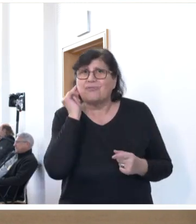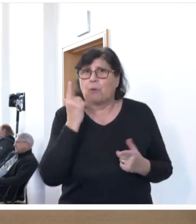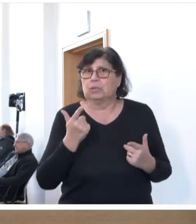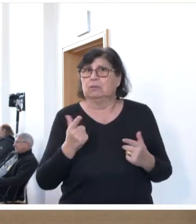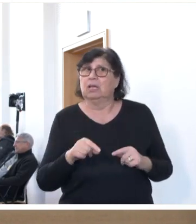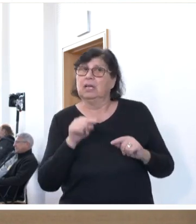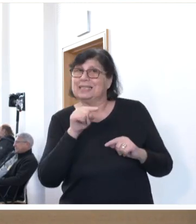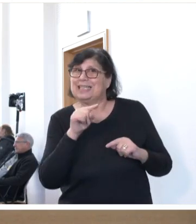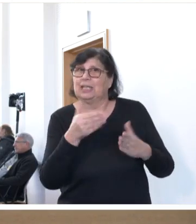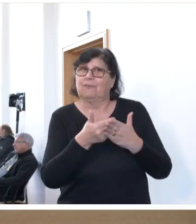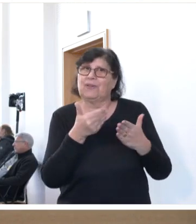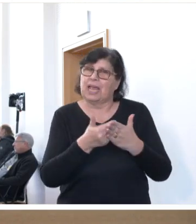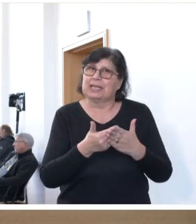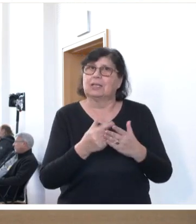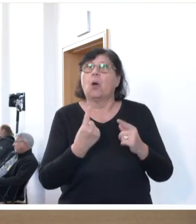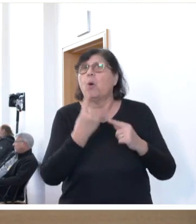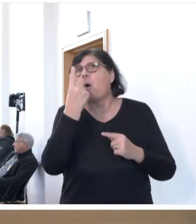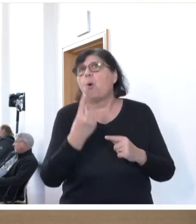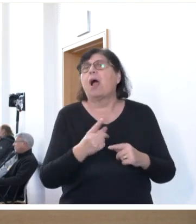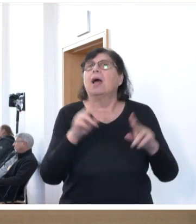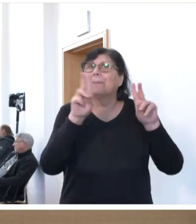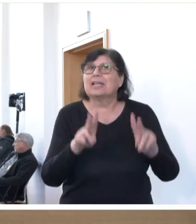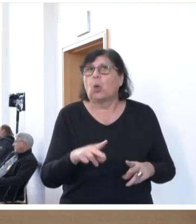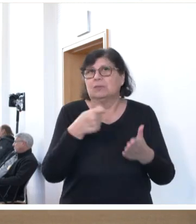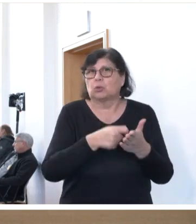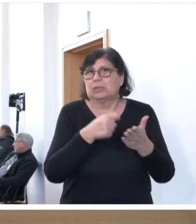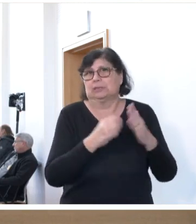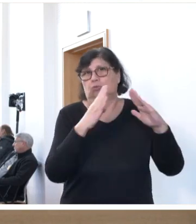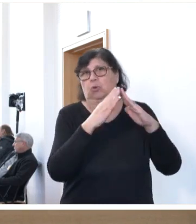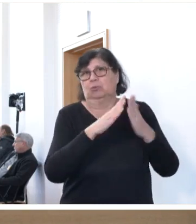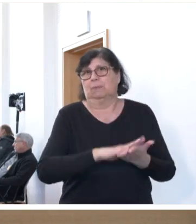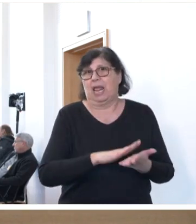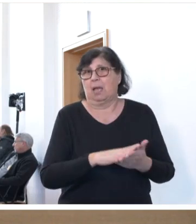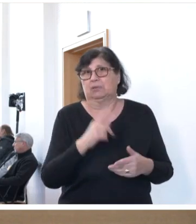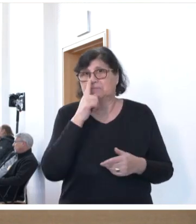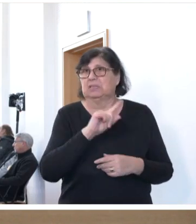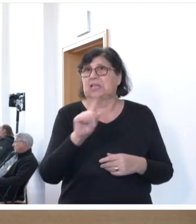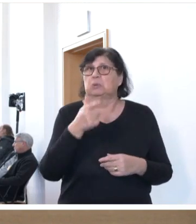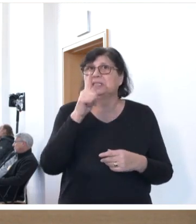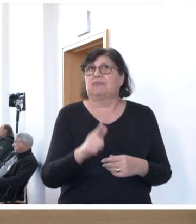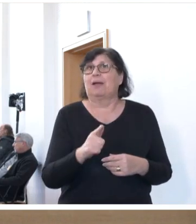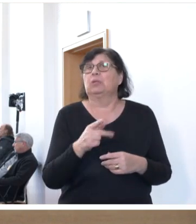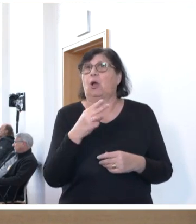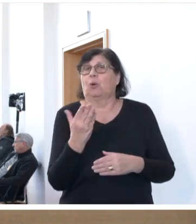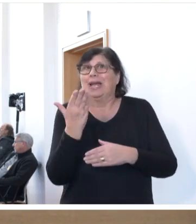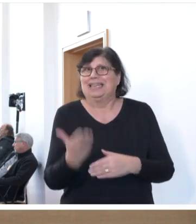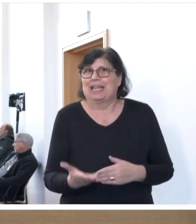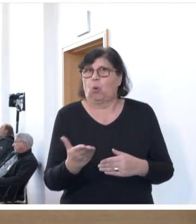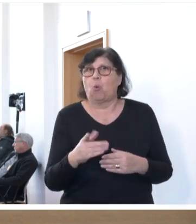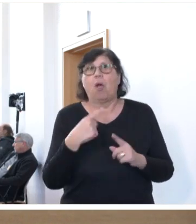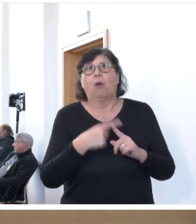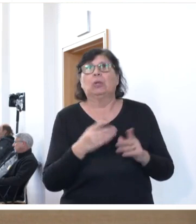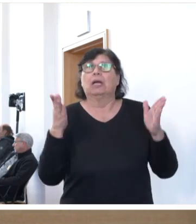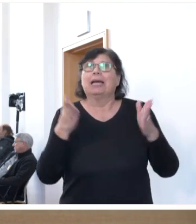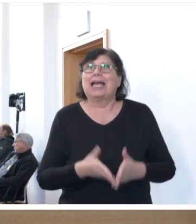Frauen, die aufgrund der hohen Betreuungskosten zu Hause bleiben. Wenn man 1200 Euro netto verdient und der Krippenplatz kostet